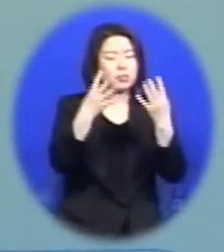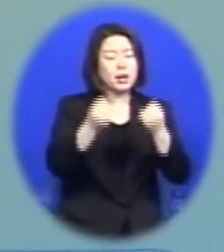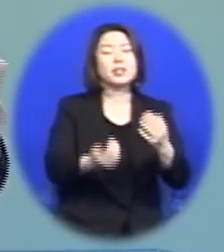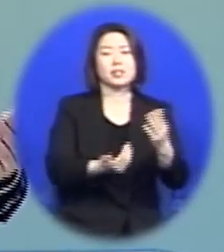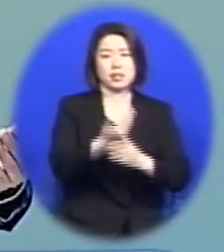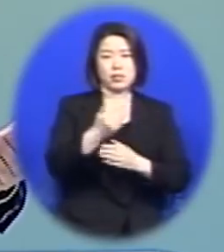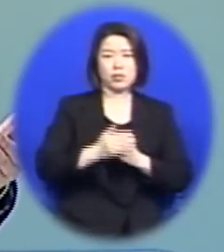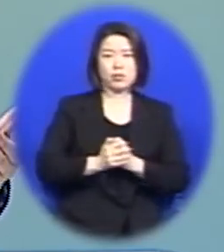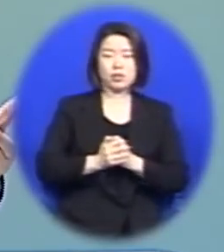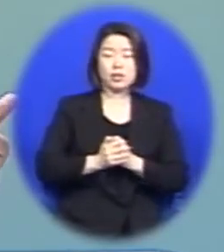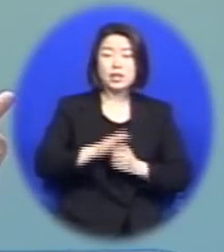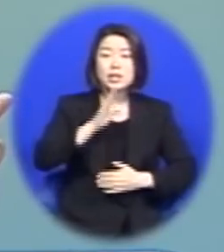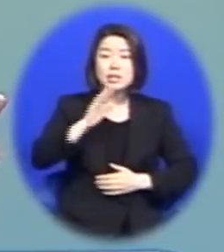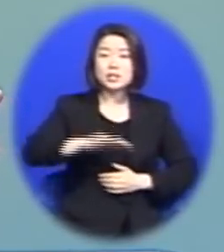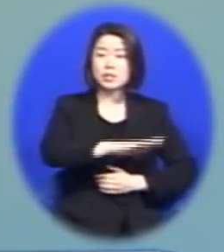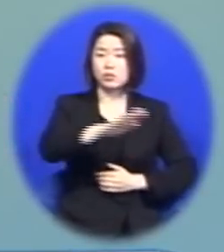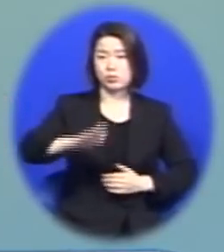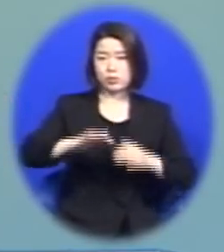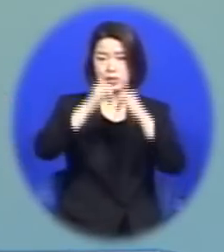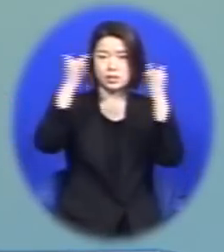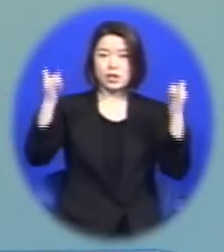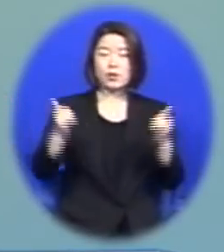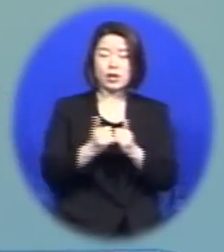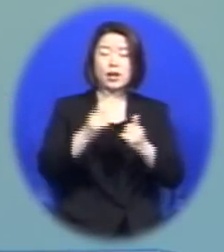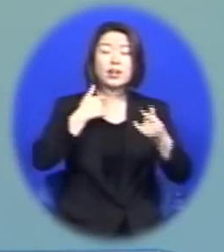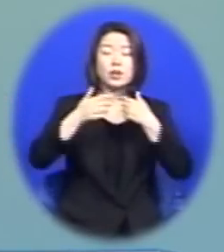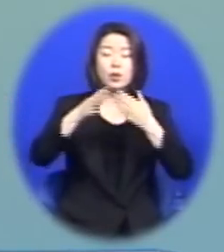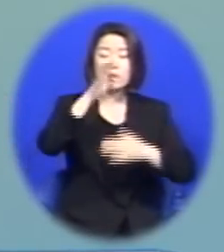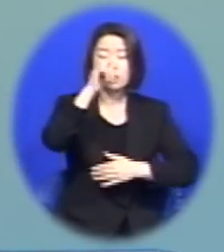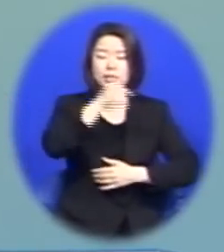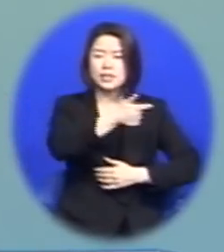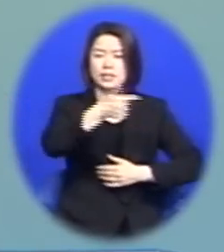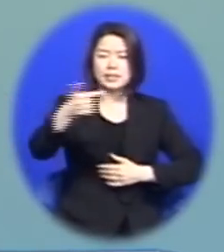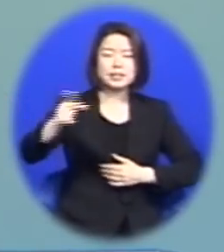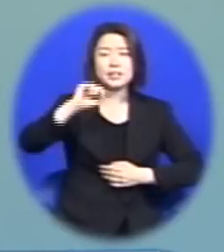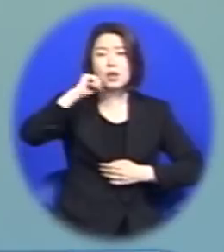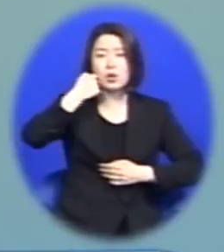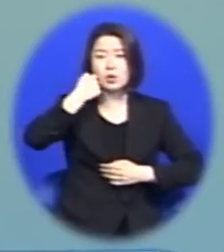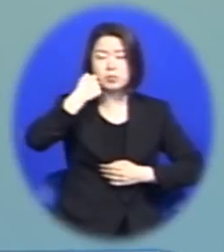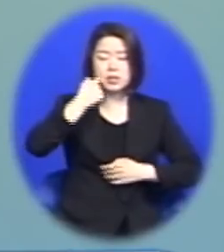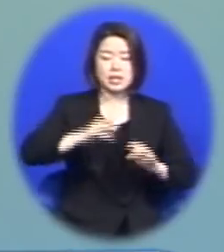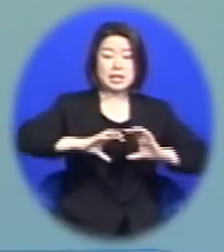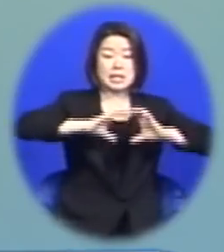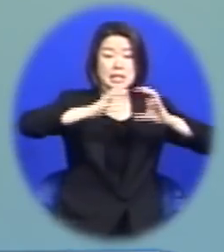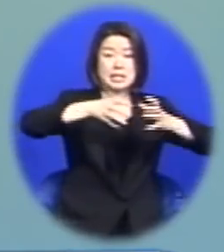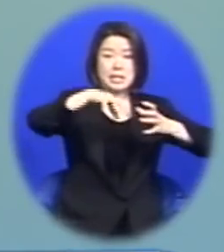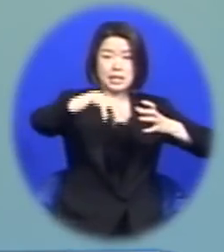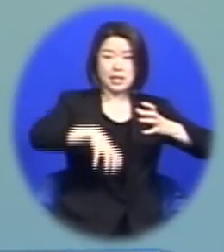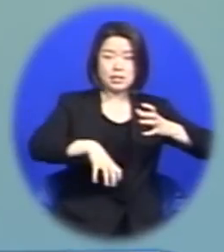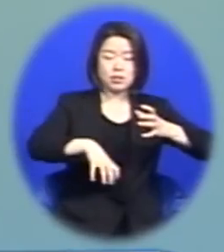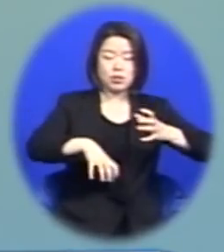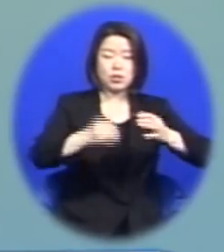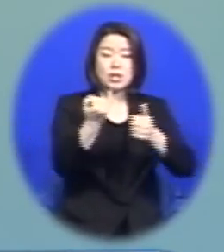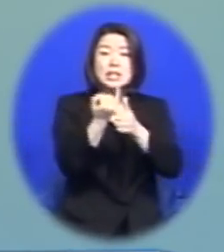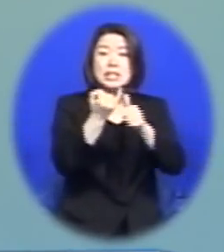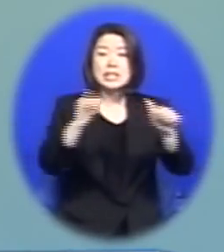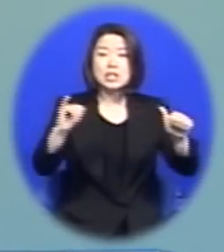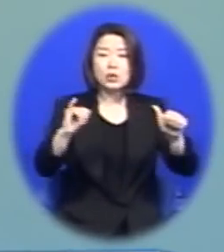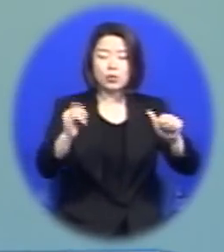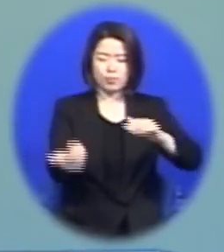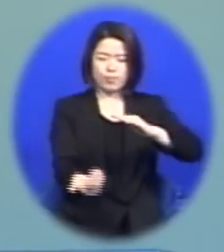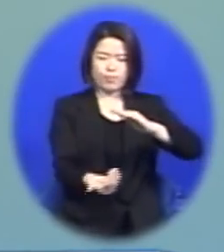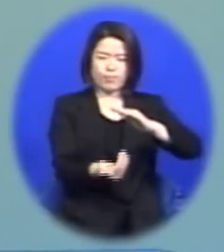실제로 우리 사회가 겪고 있는 큰 어려움이 세계에서 이혼율이 가장 높은 나라가 된겁니다